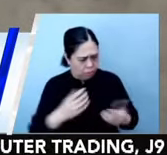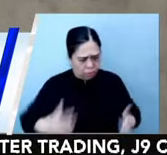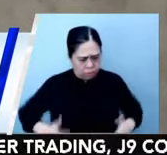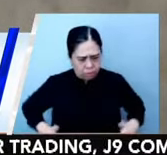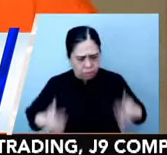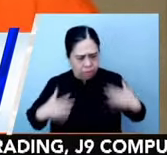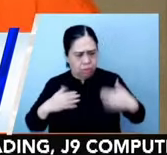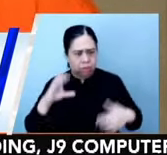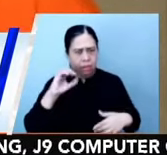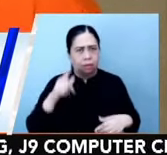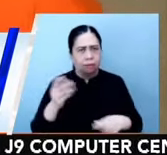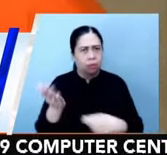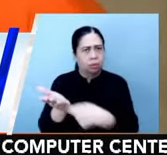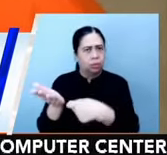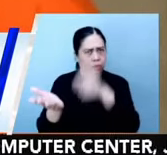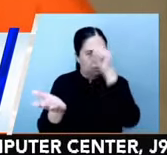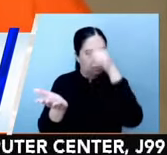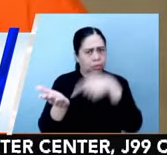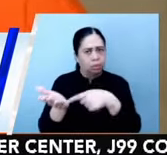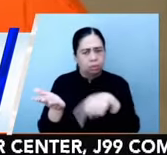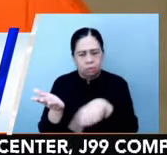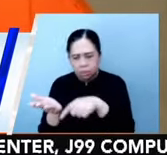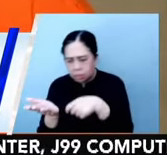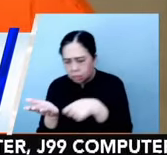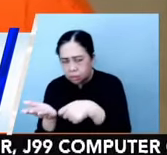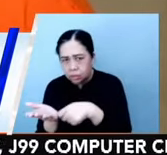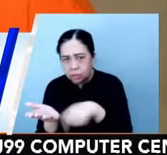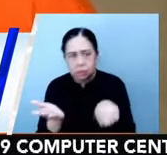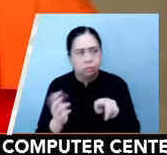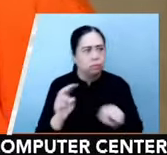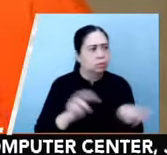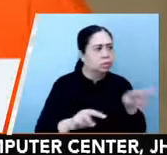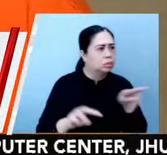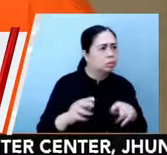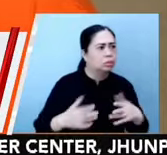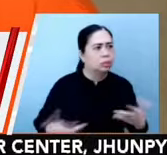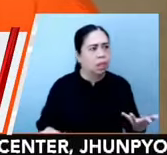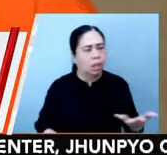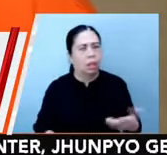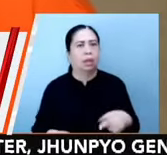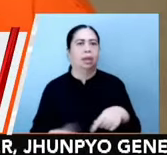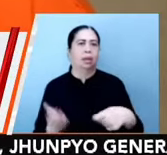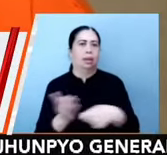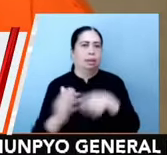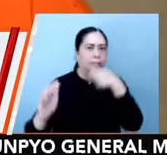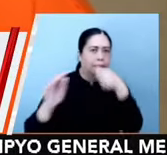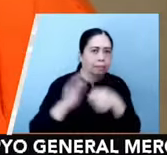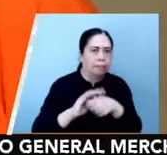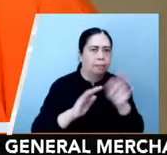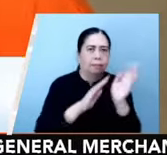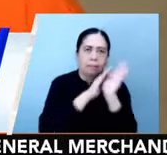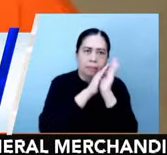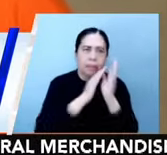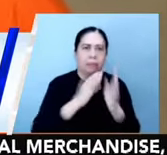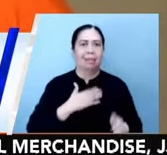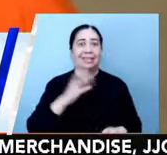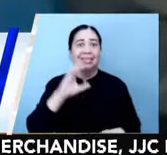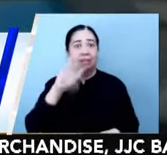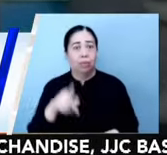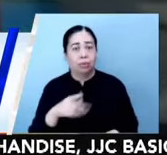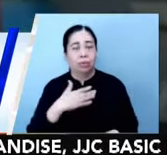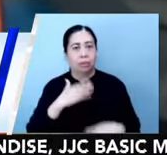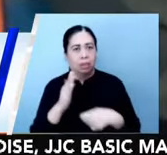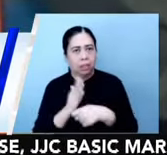nakacharge. Tingin ko doon sa mga gilid-gilid niya, nandun pala sa ilalim ng kama niya yung cellphone ko. Yung charger ko, nandun sa bag